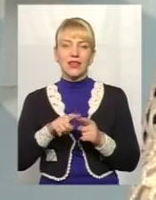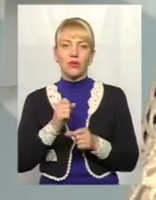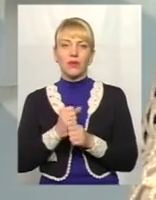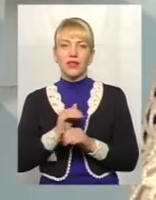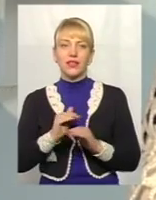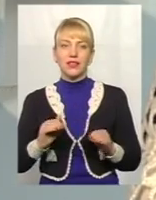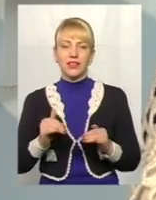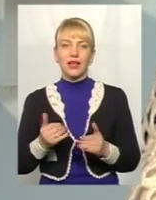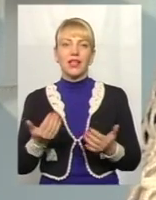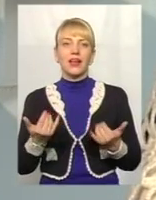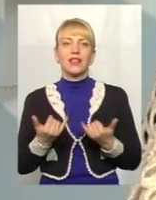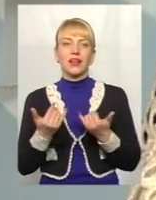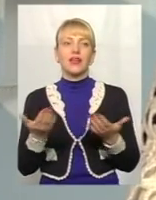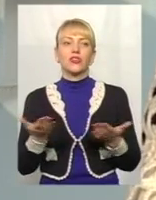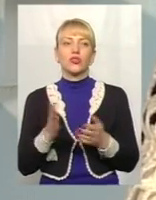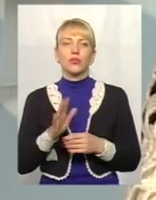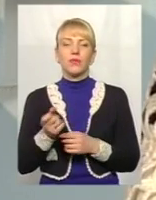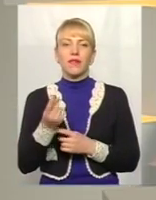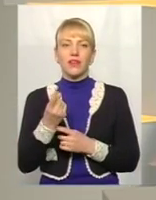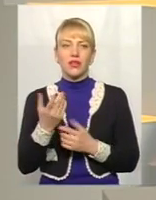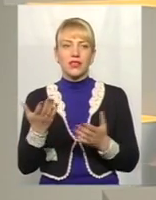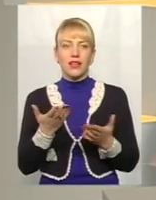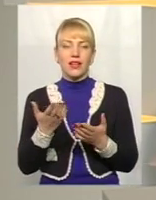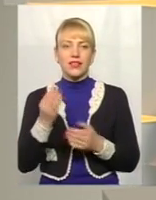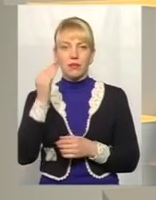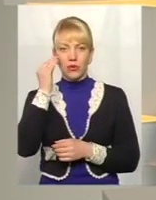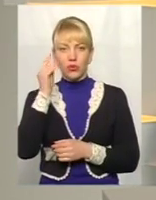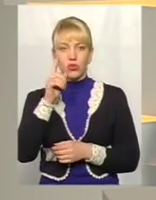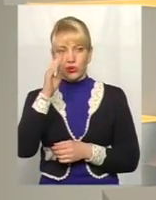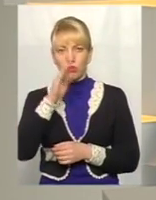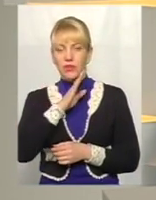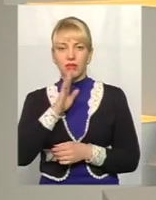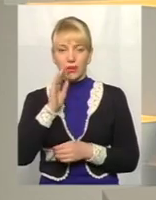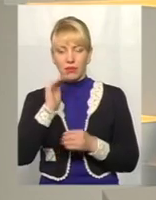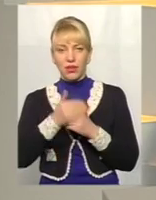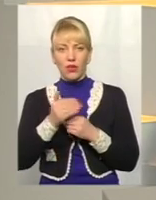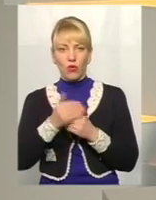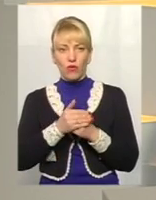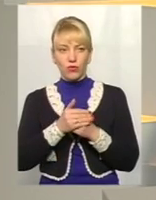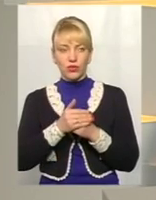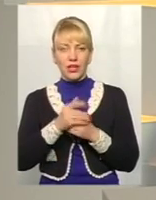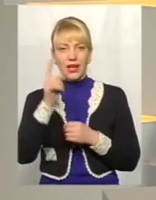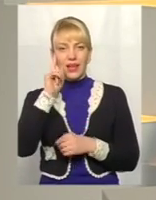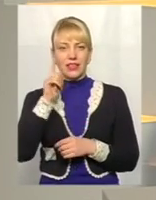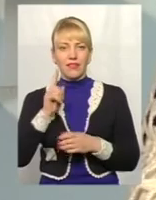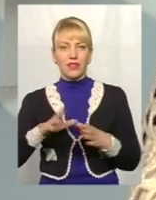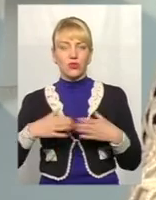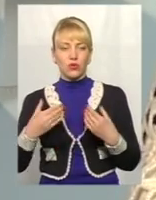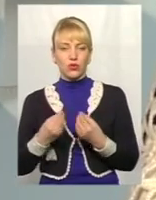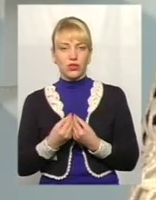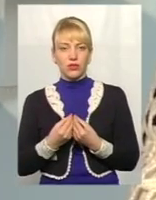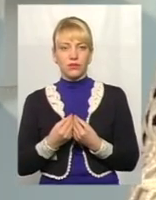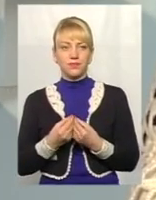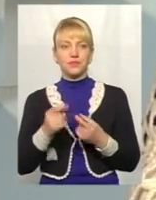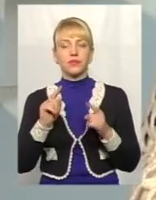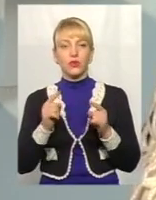того, щоб не виникла якась підозра, що батьки переховують єврейську родину.